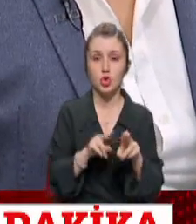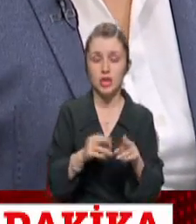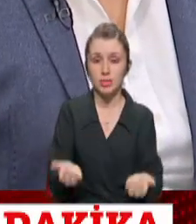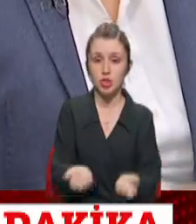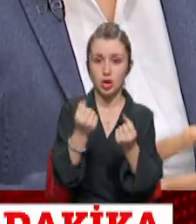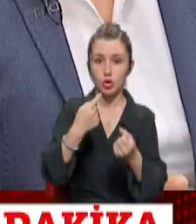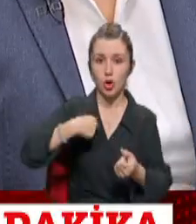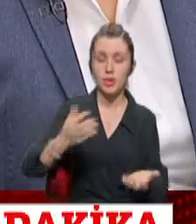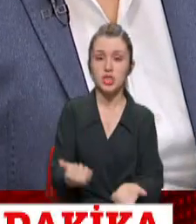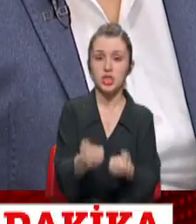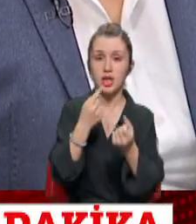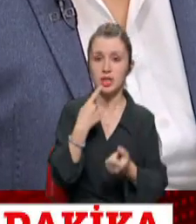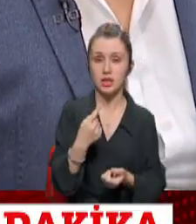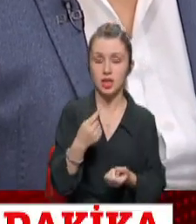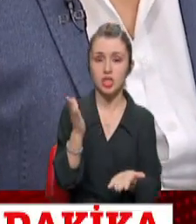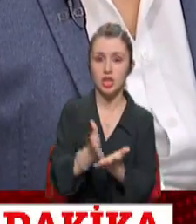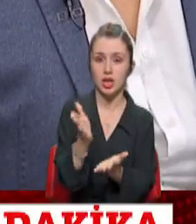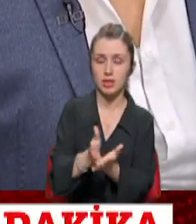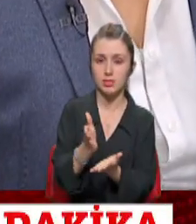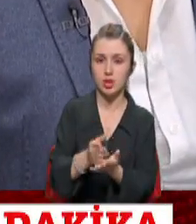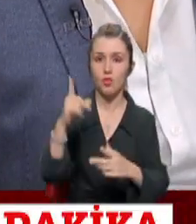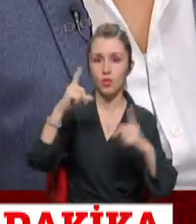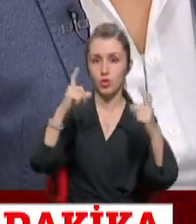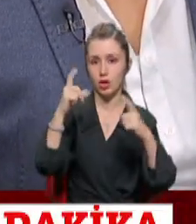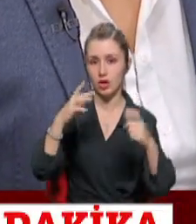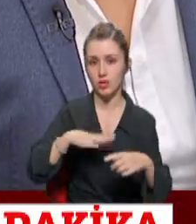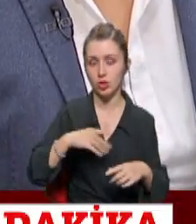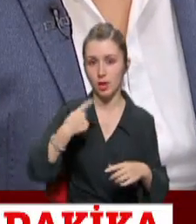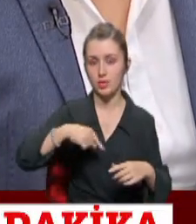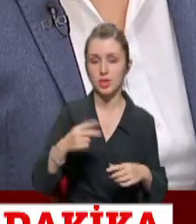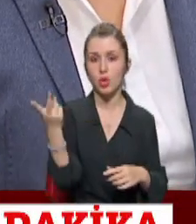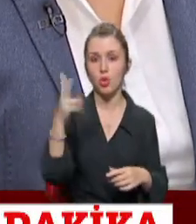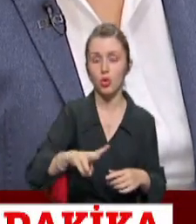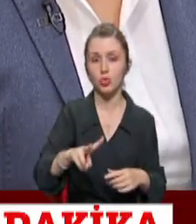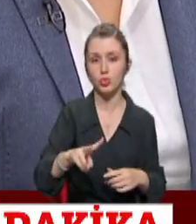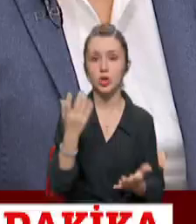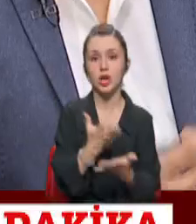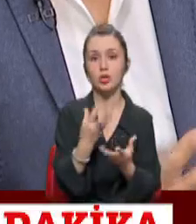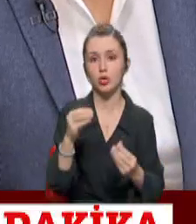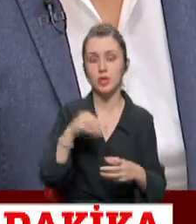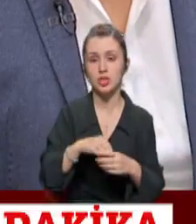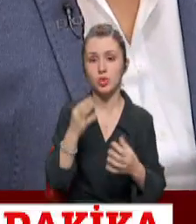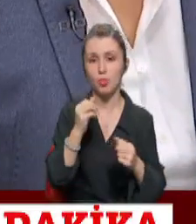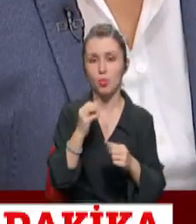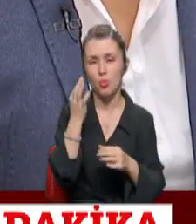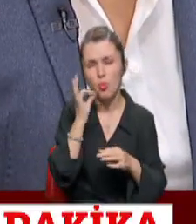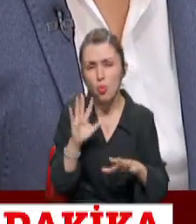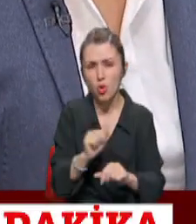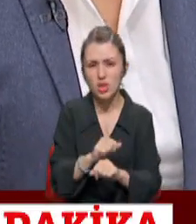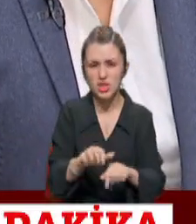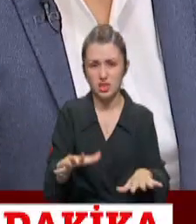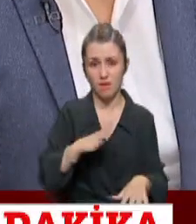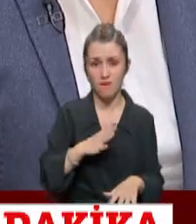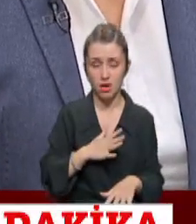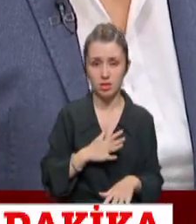çıkartıyor ve biz çıkarttık diye cenazemizi fotoğraf istiyorlar bizden öldüğünü kayıt altına almak için. Yani böyle sistemin kokuşmuşluğu